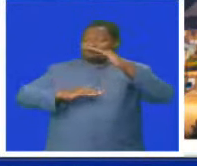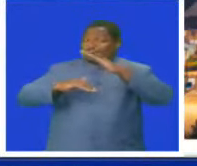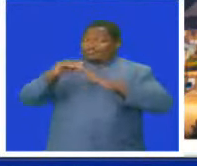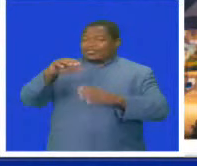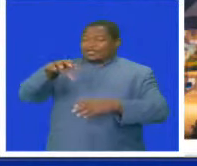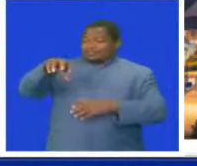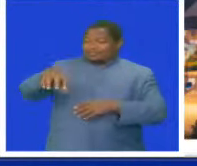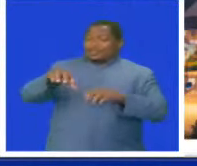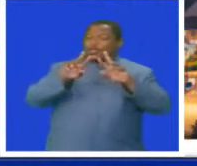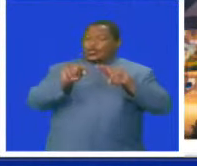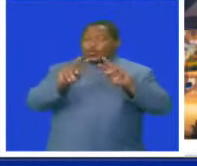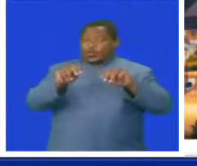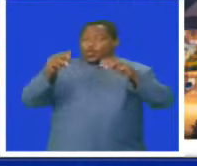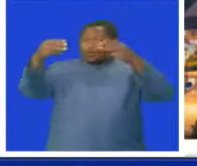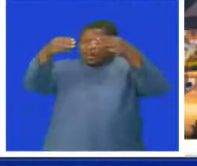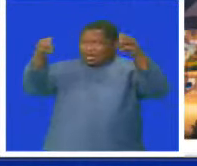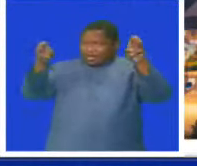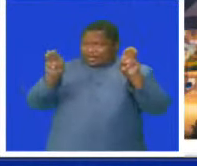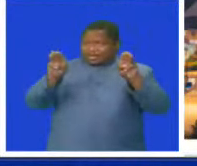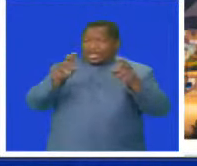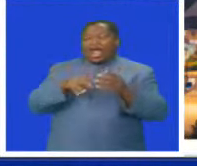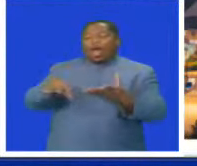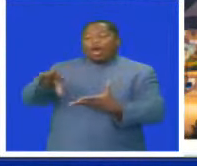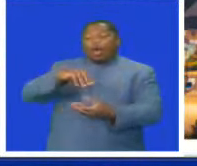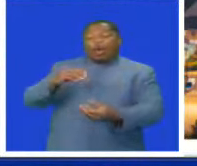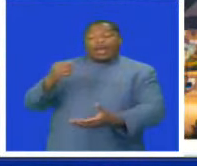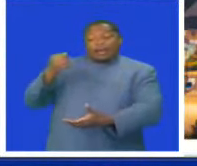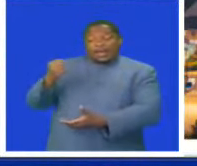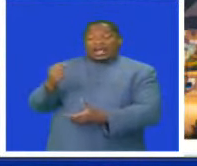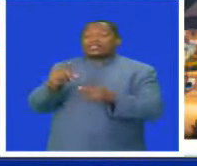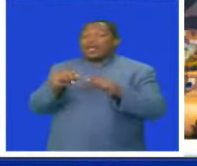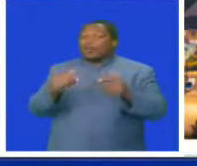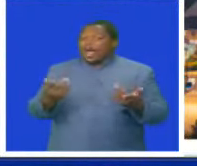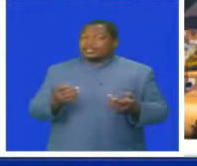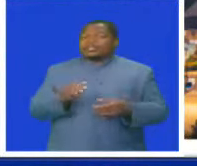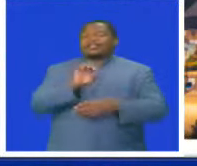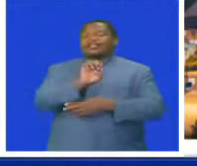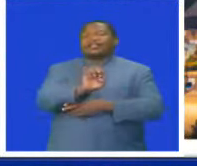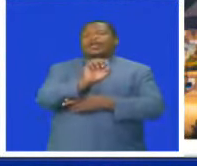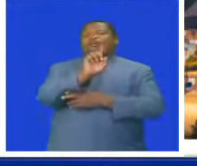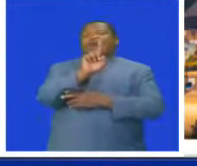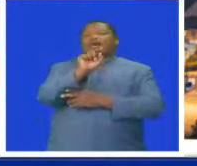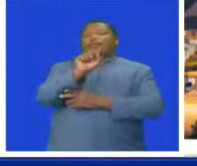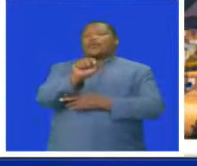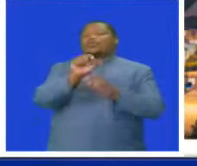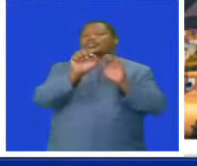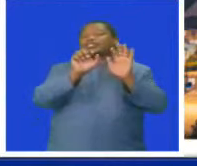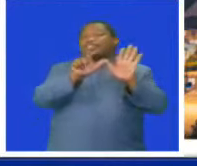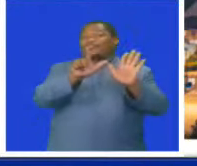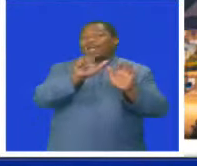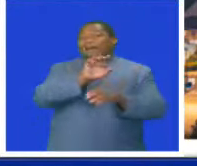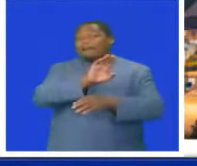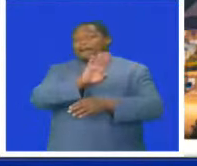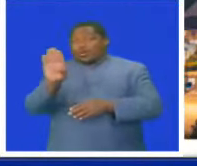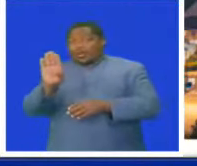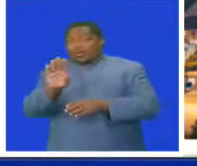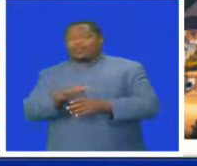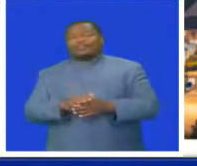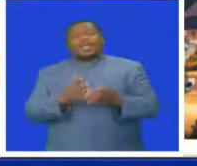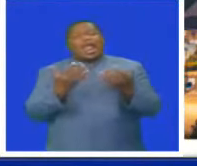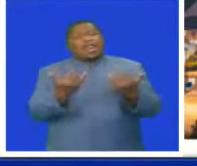ngu-1.7 billion weMalangeni. Emalunga ke athi lesakhiwo lesikhona nyalo sakadzeni njengoba ke sakhiwa